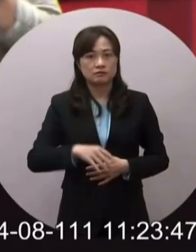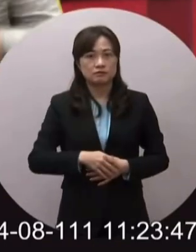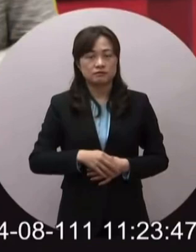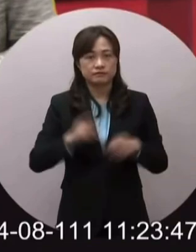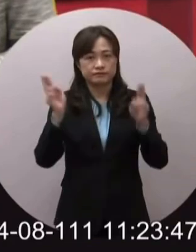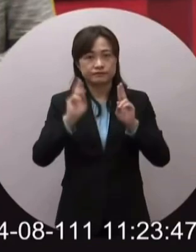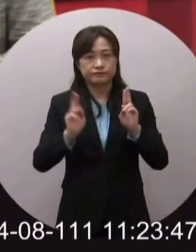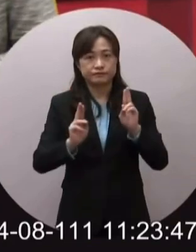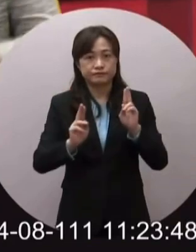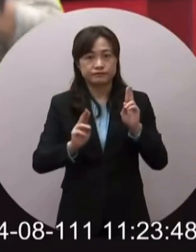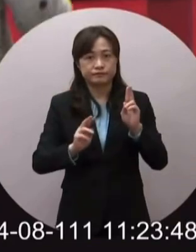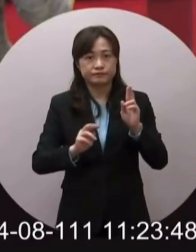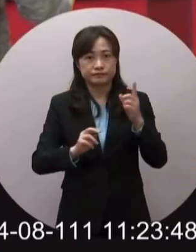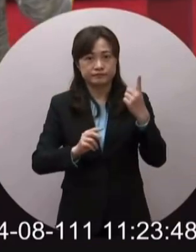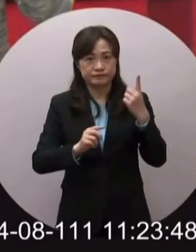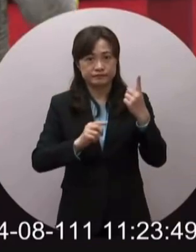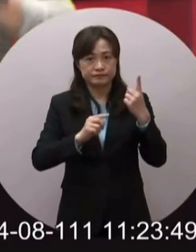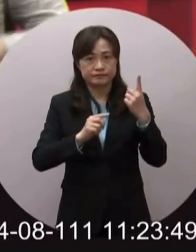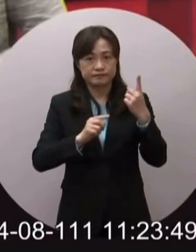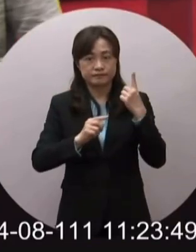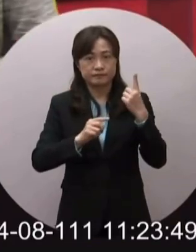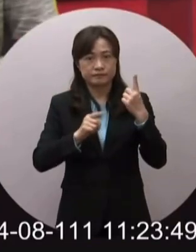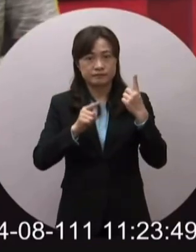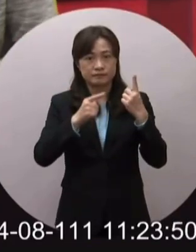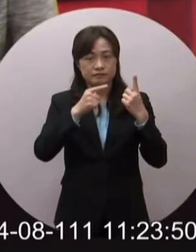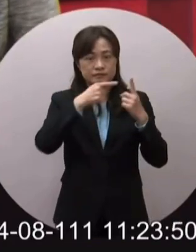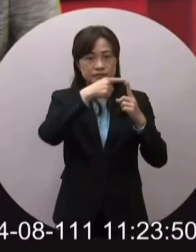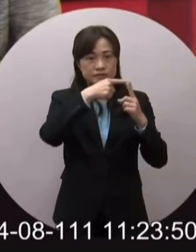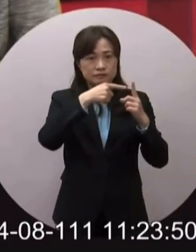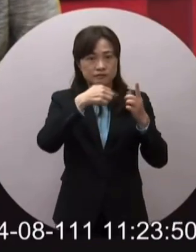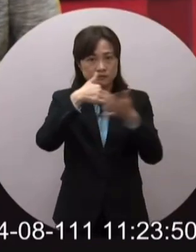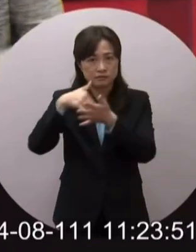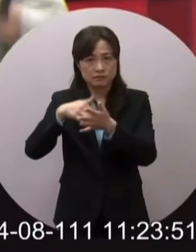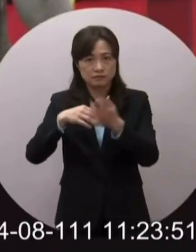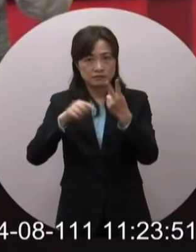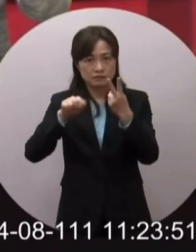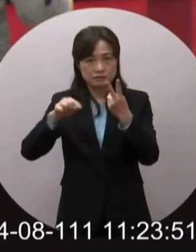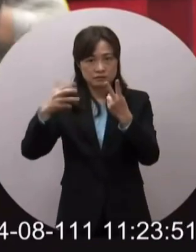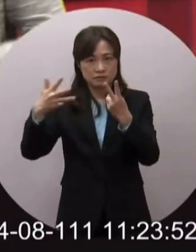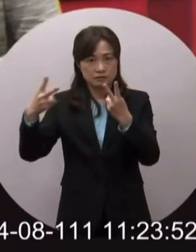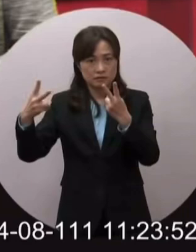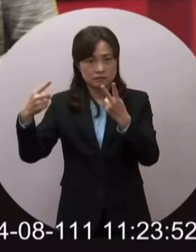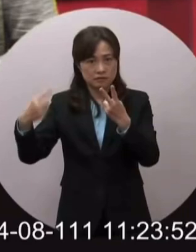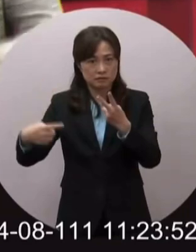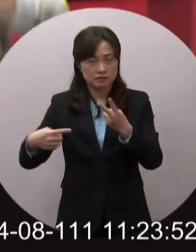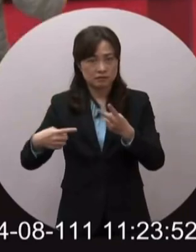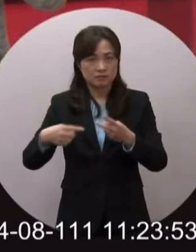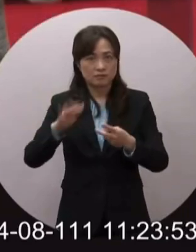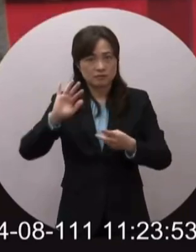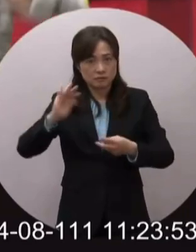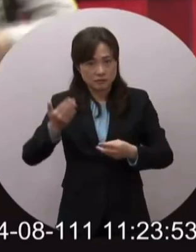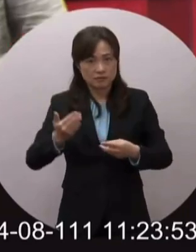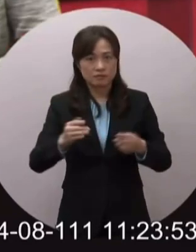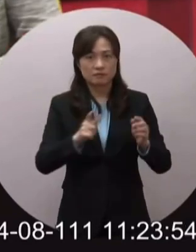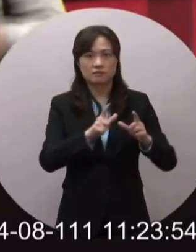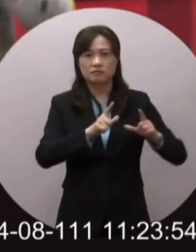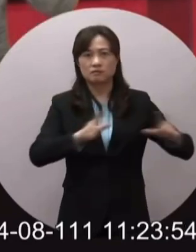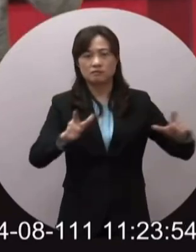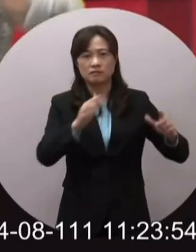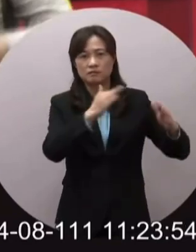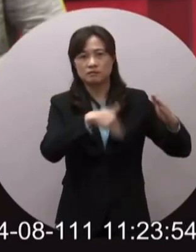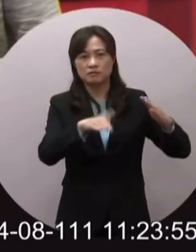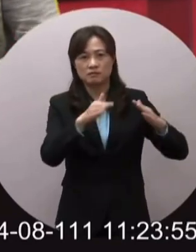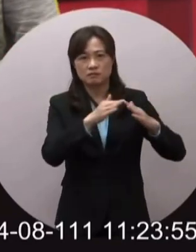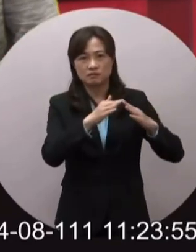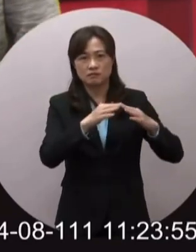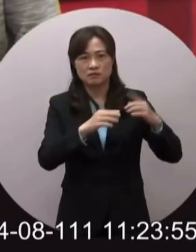可能因为这有点细，待会要反映一下，你是用2.82元来算啊，但是大型学校基本上一度电费早远